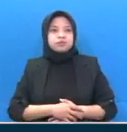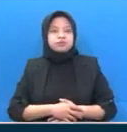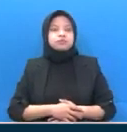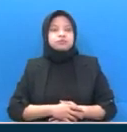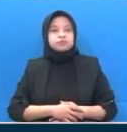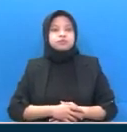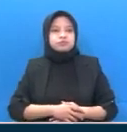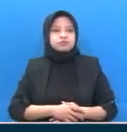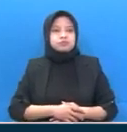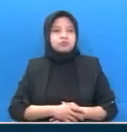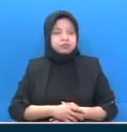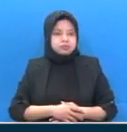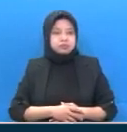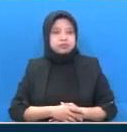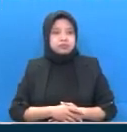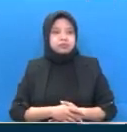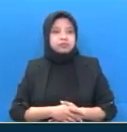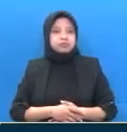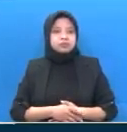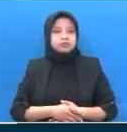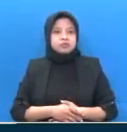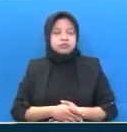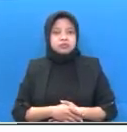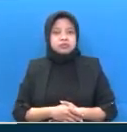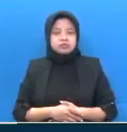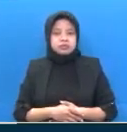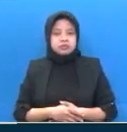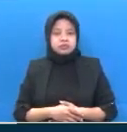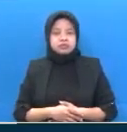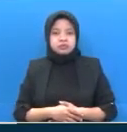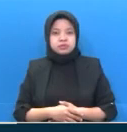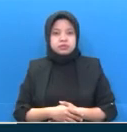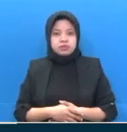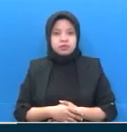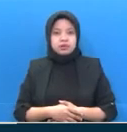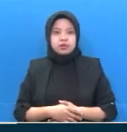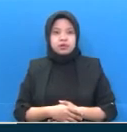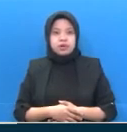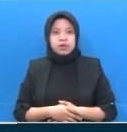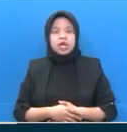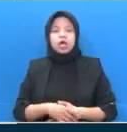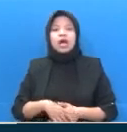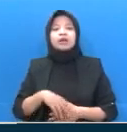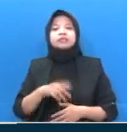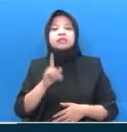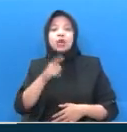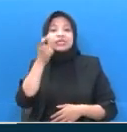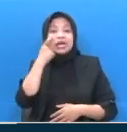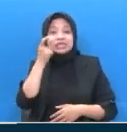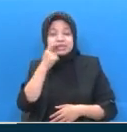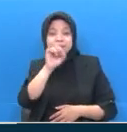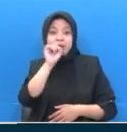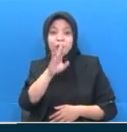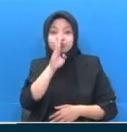Ya, terlepas dari apapun itu ya Mbak, tetapi apa yang disampaikan jika memang hal tersebut tidak benar, saya